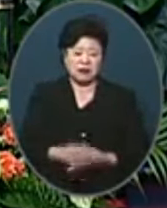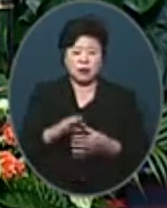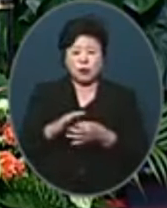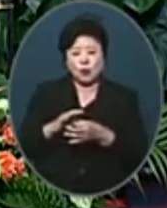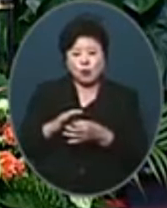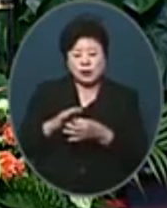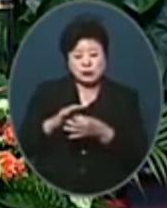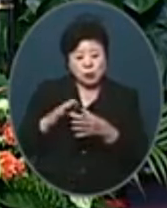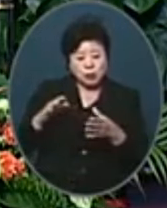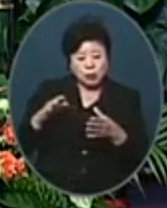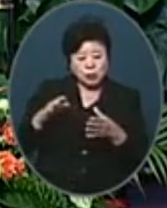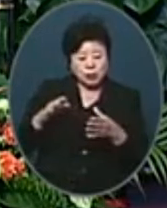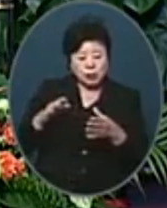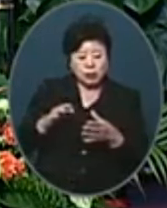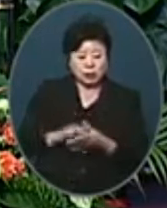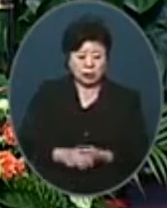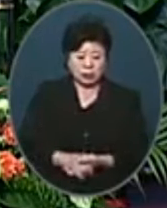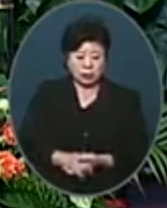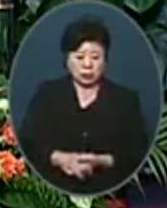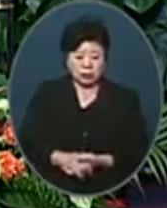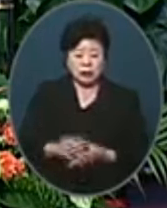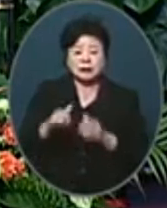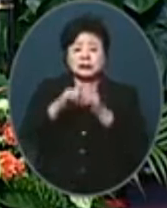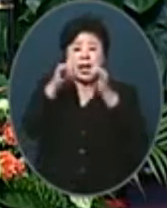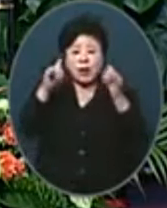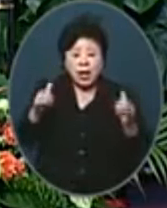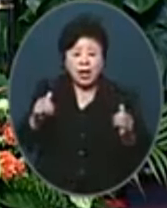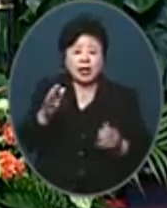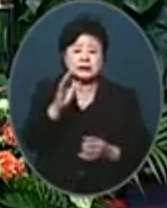무관심한 사회 속에 우리는 참으로